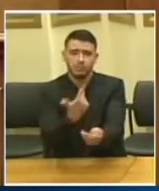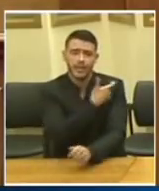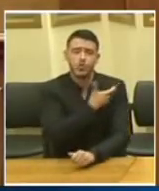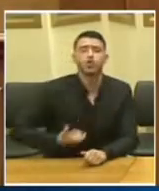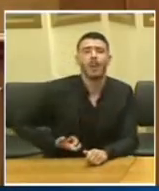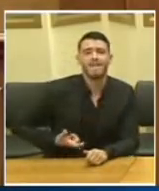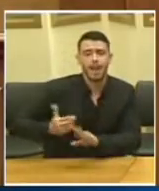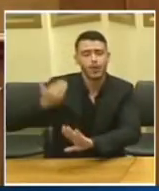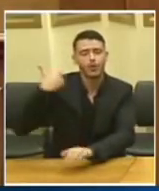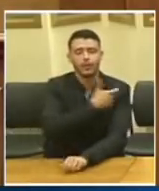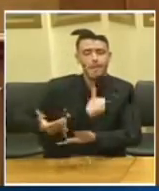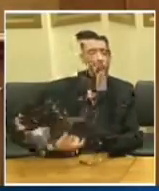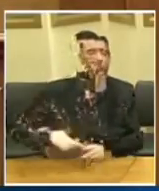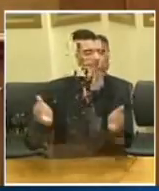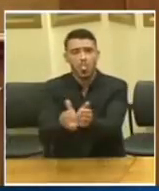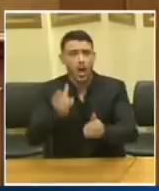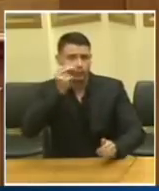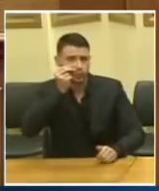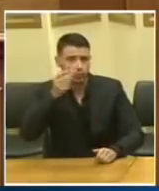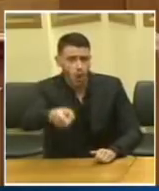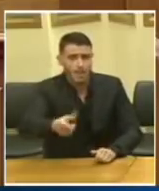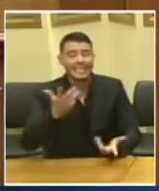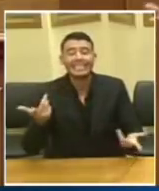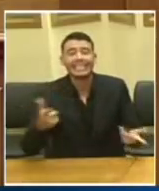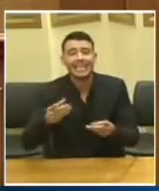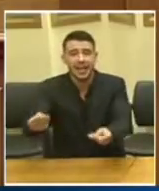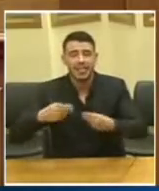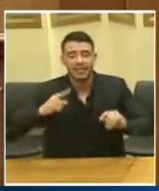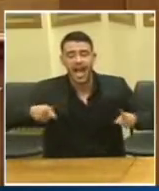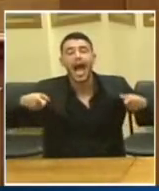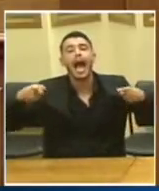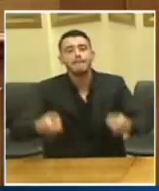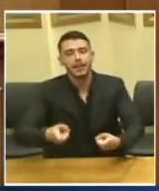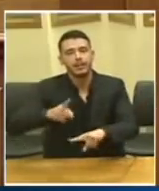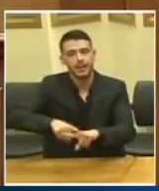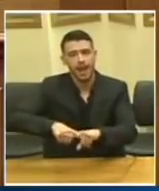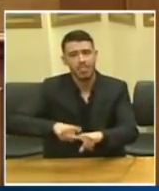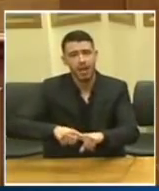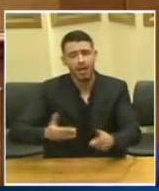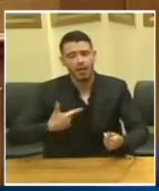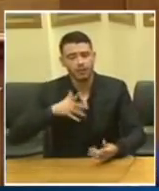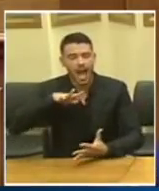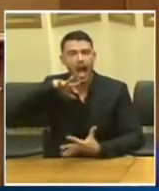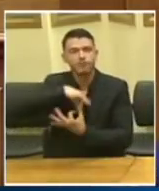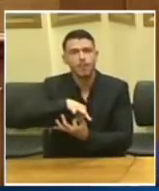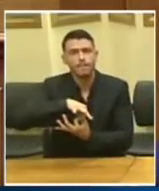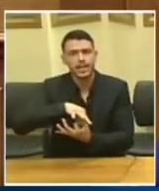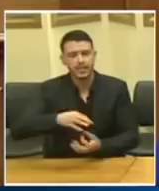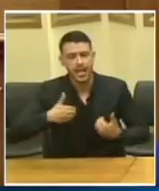συνιστά απειλή για την Ελλάδα? Αυτή είναι η εθνική μας αυτοπεποίθηση, μια χώρα του 1,5 εκατομμυρίου, συνιστά